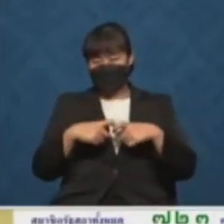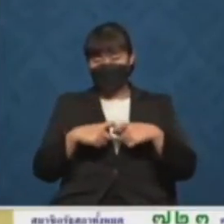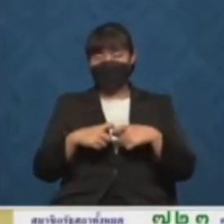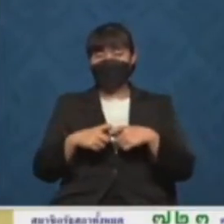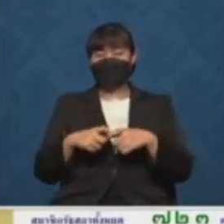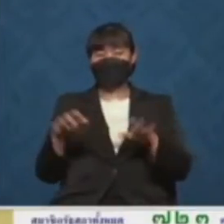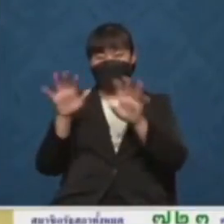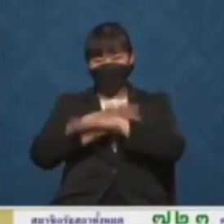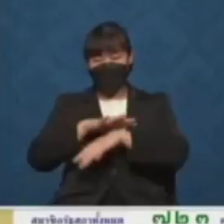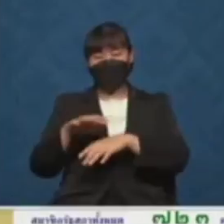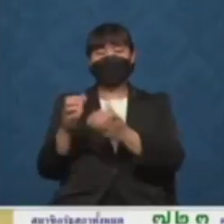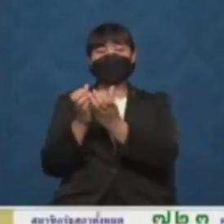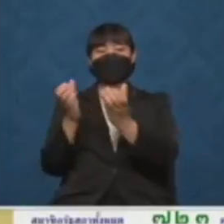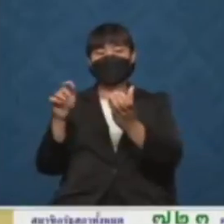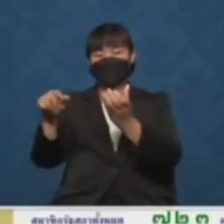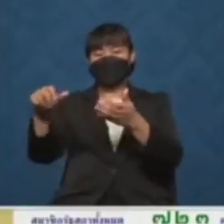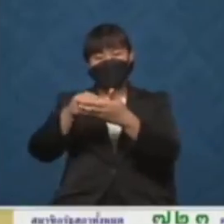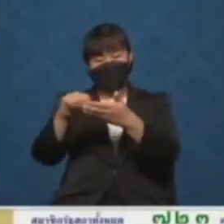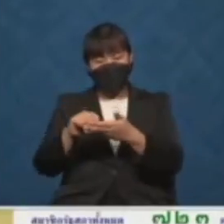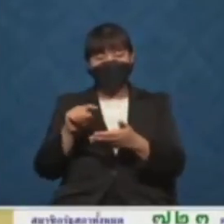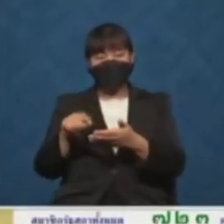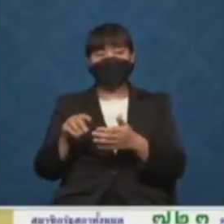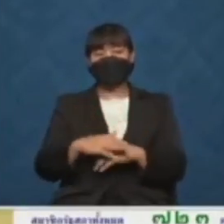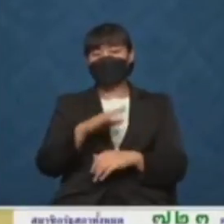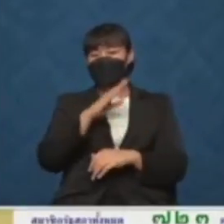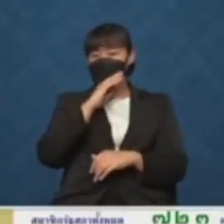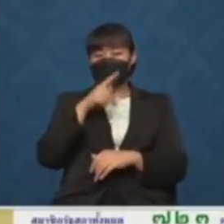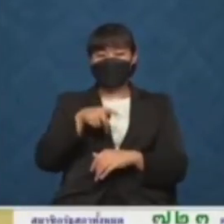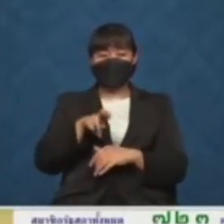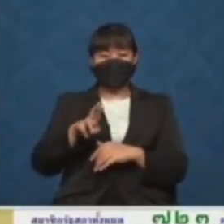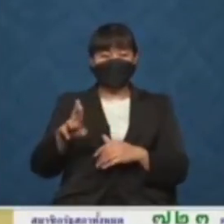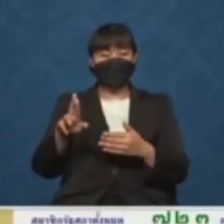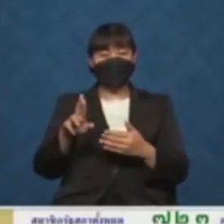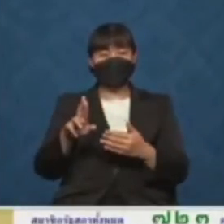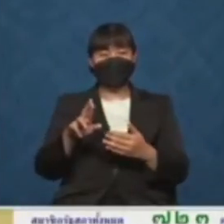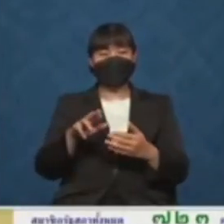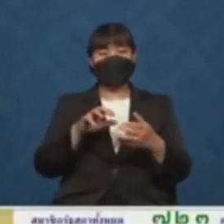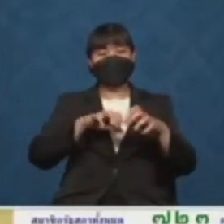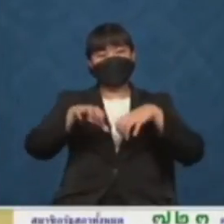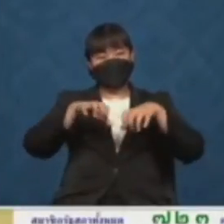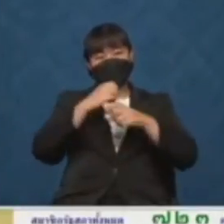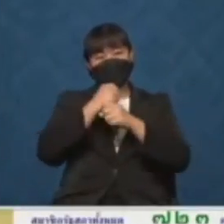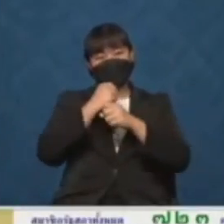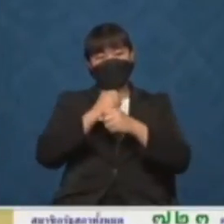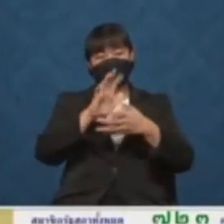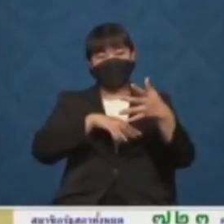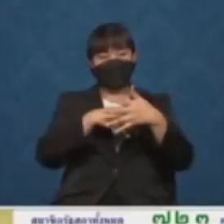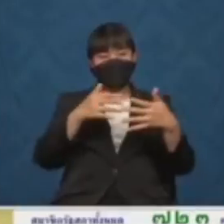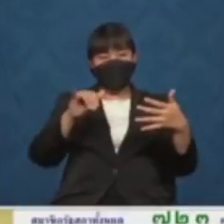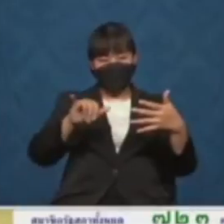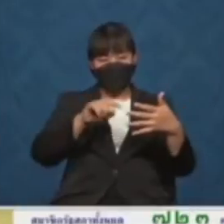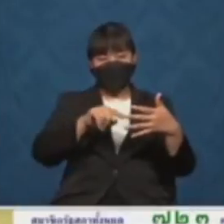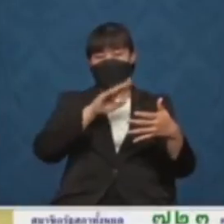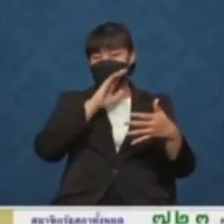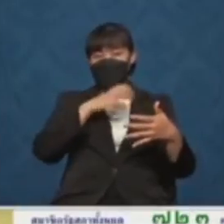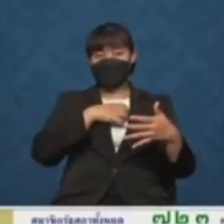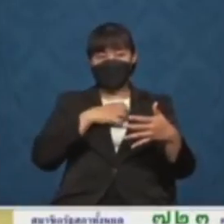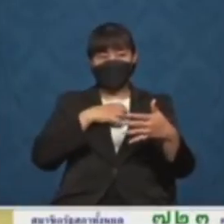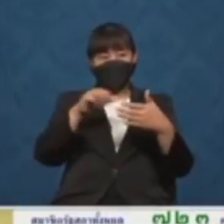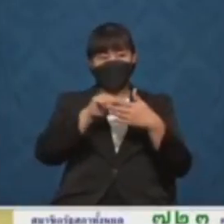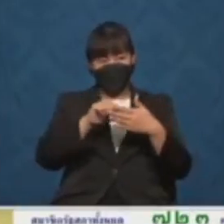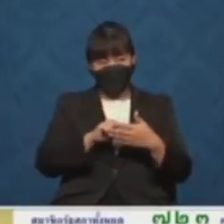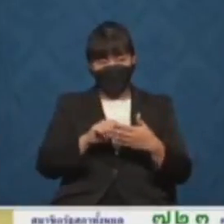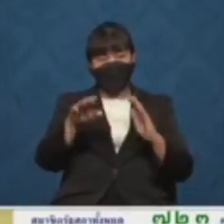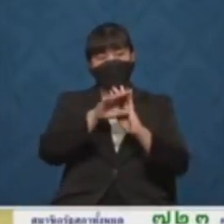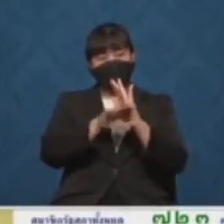เลยครับเพาถาท่านไปดูในพรบรณจัทำยุธศาชาติการที่ท่จะแก้ไขแผนยุธศาชาติได้ขั้นแรกท่านต้ได